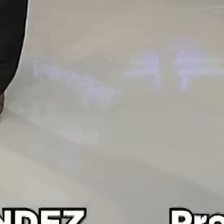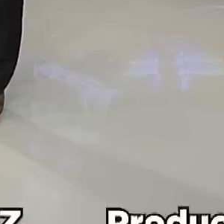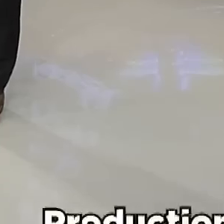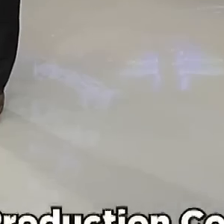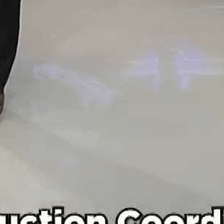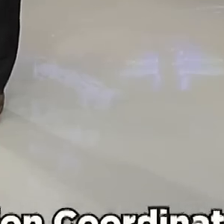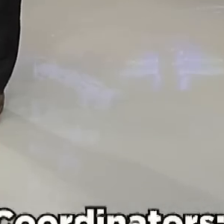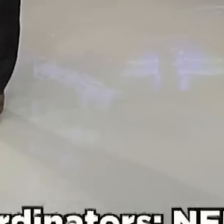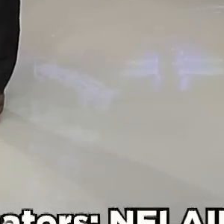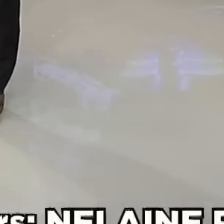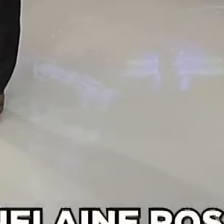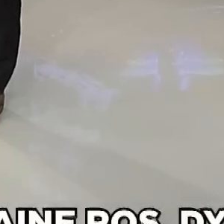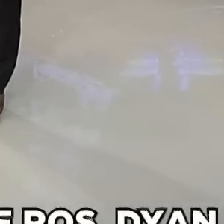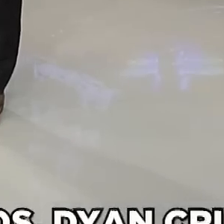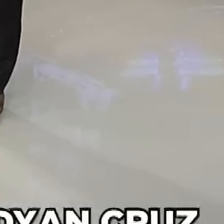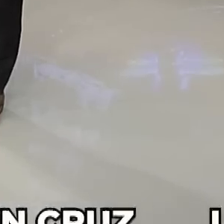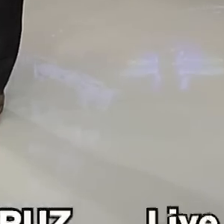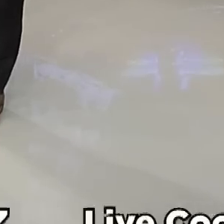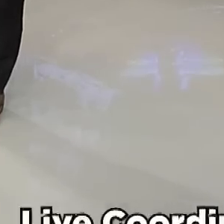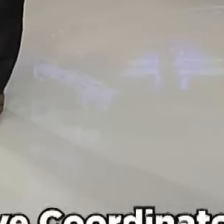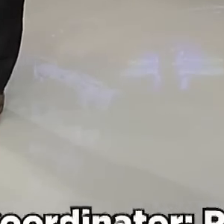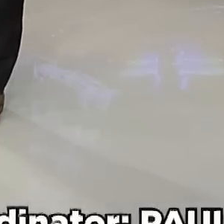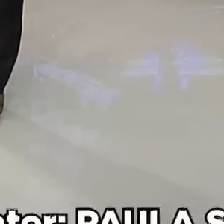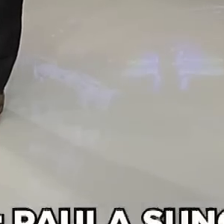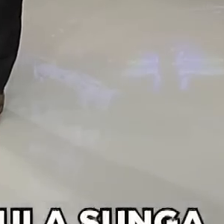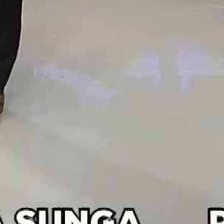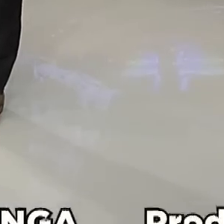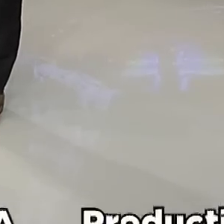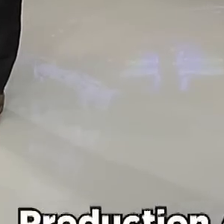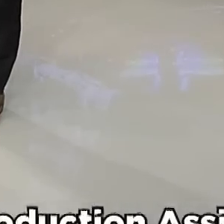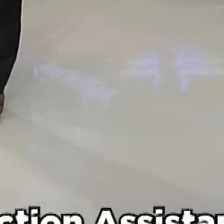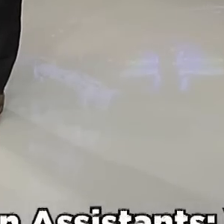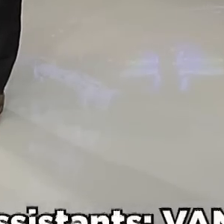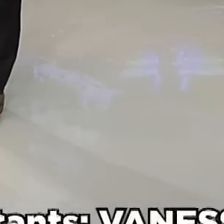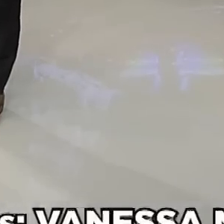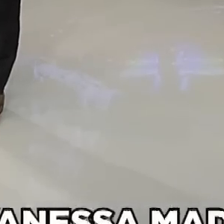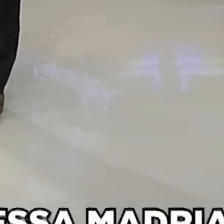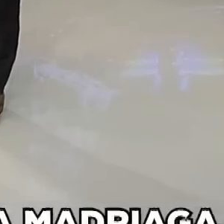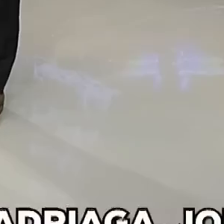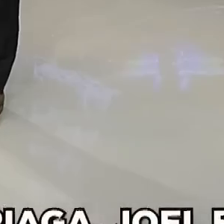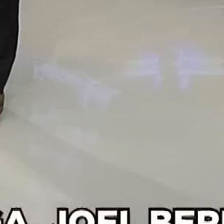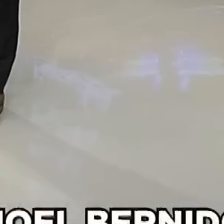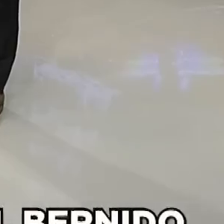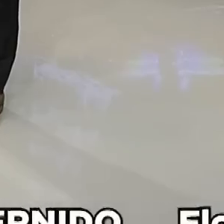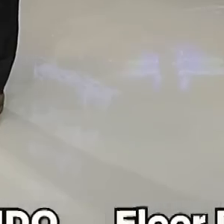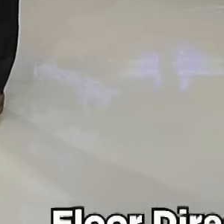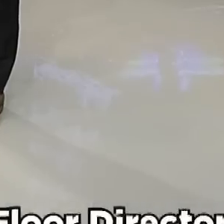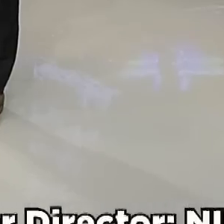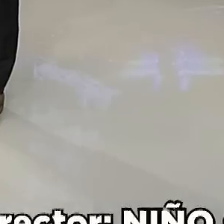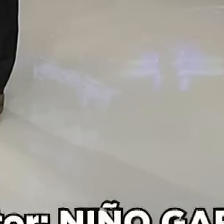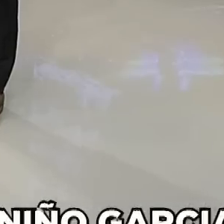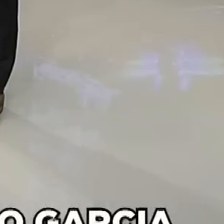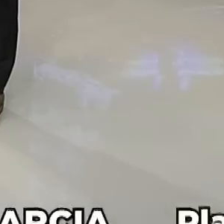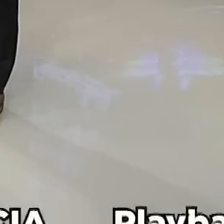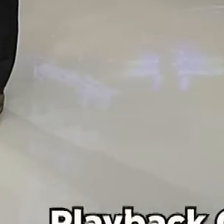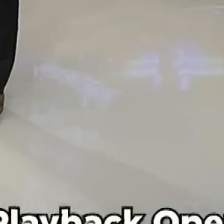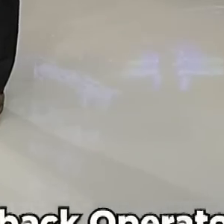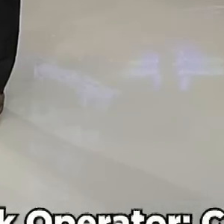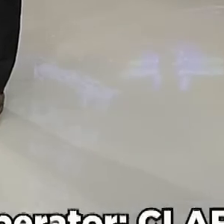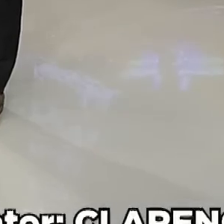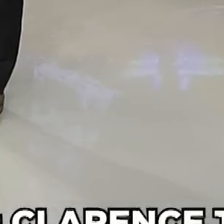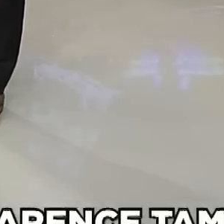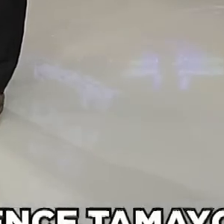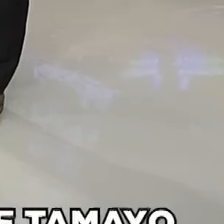Ano na ini-invent? Hindi totoo yung mga kumakalat ha. Fake news yun. Sound effect lang yun ha. Sound effect. Ano yun? Yun. Ewan?